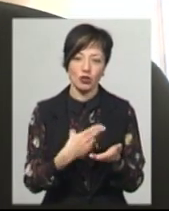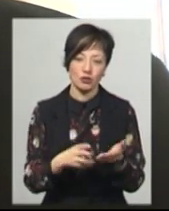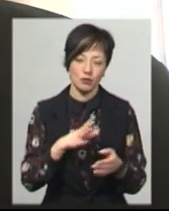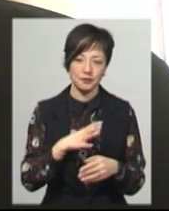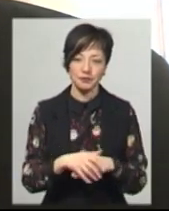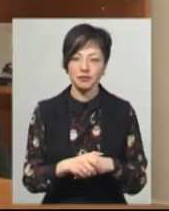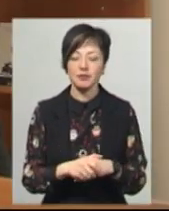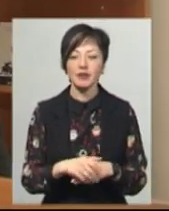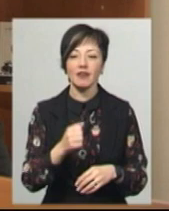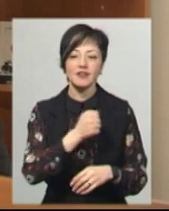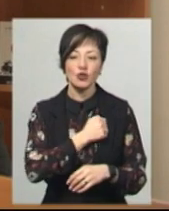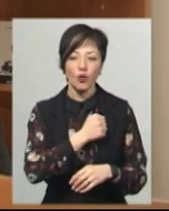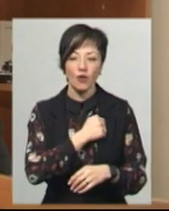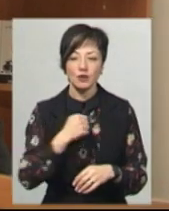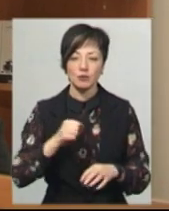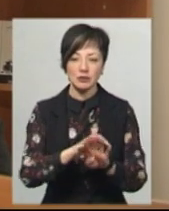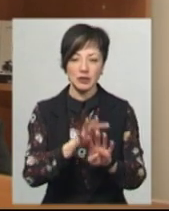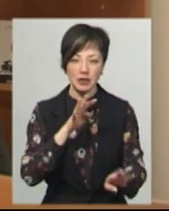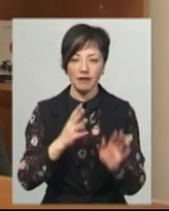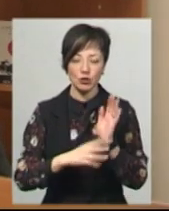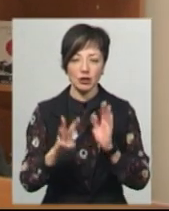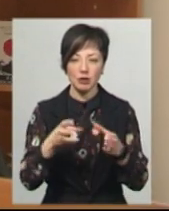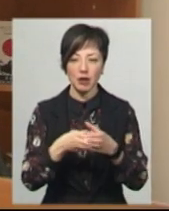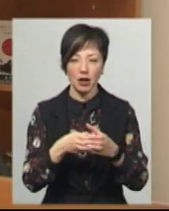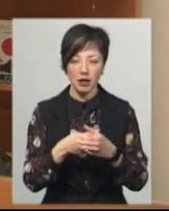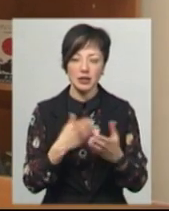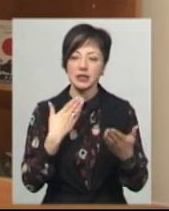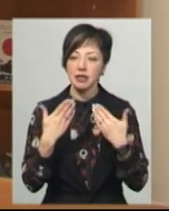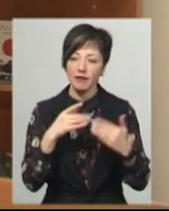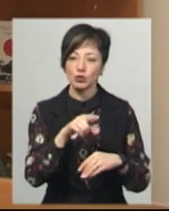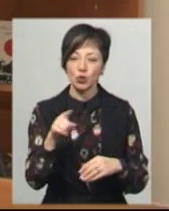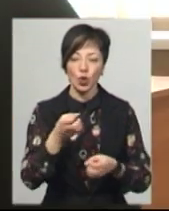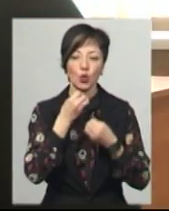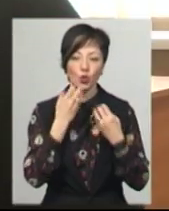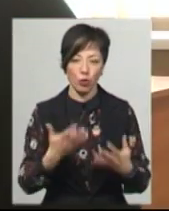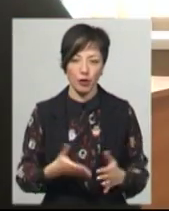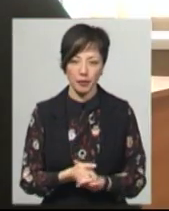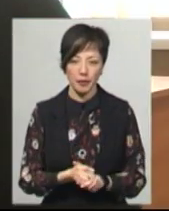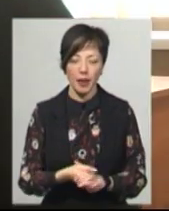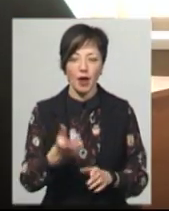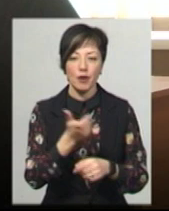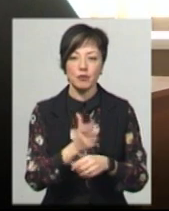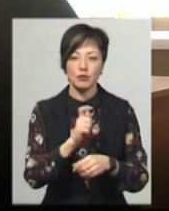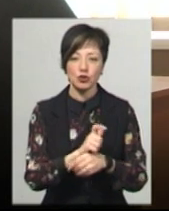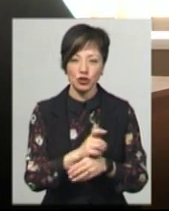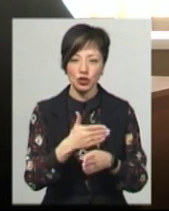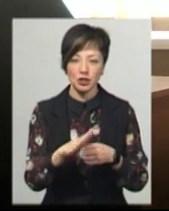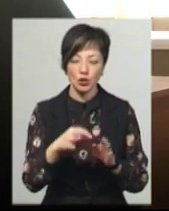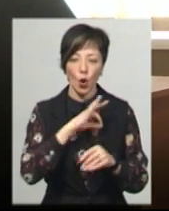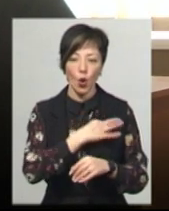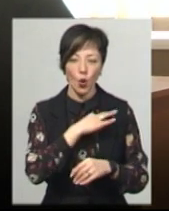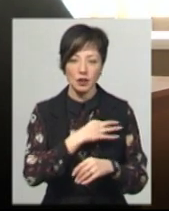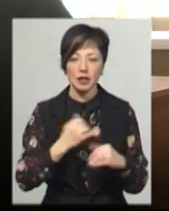Військові Збройних сил 93-ї бригади, з якою працював батальйон, ставилися до добровольців добре, каже чоловік. Більшу частину розвідки для